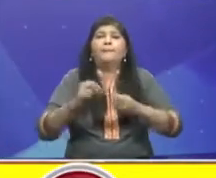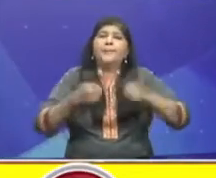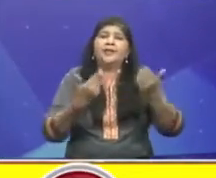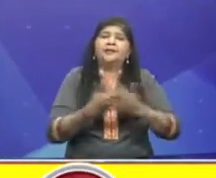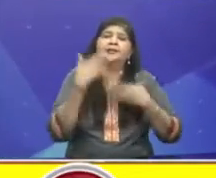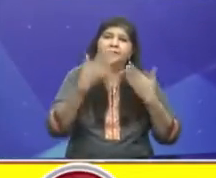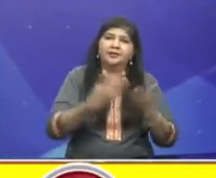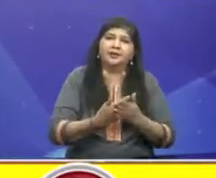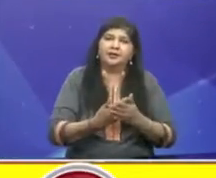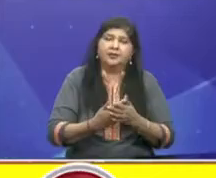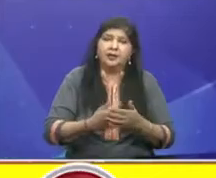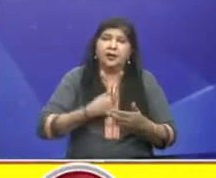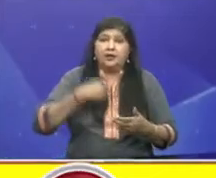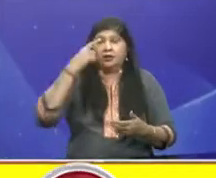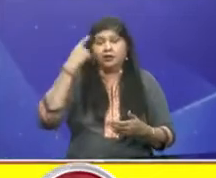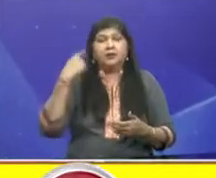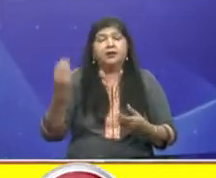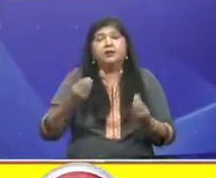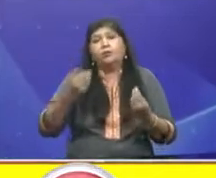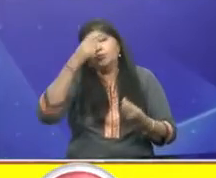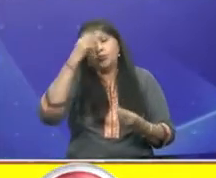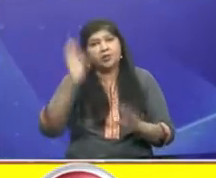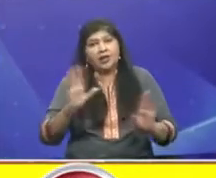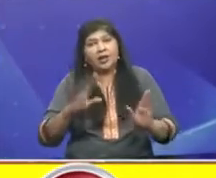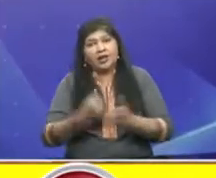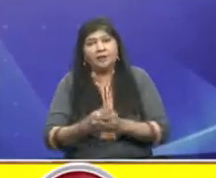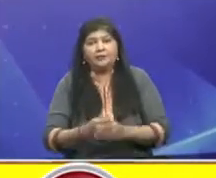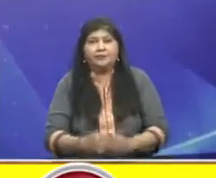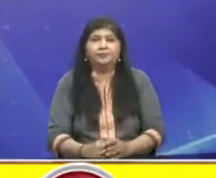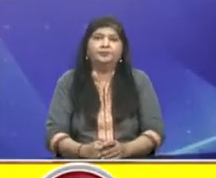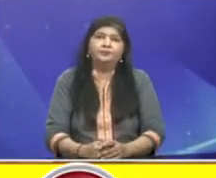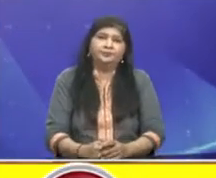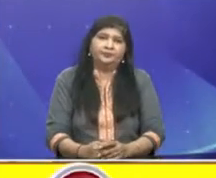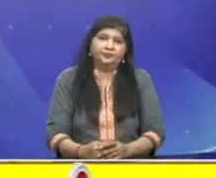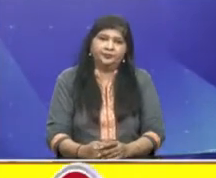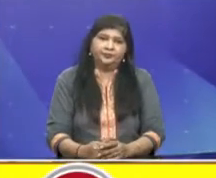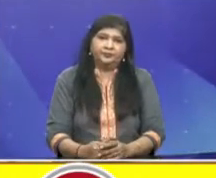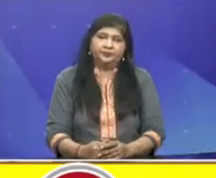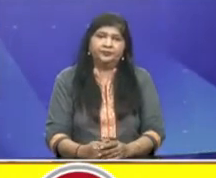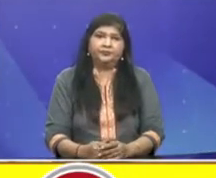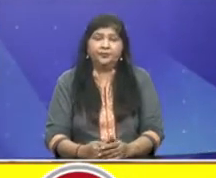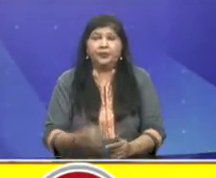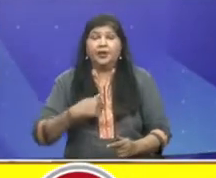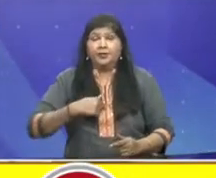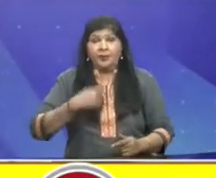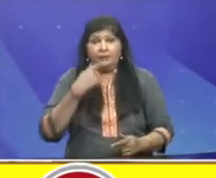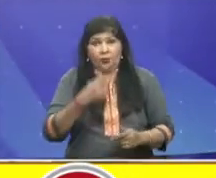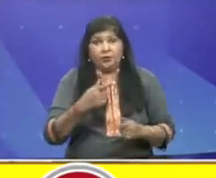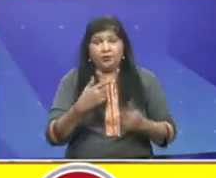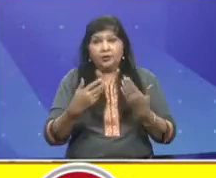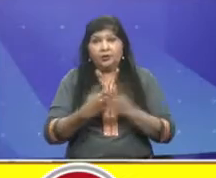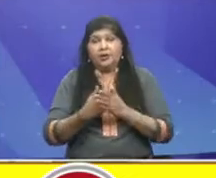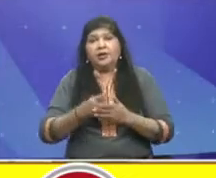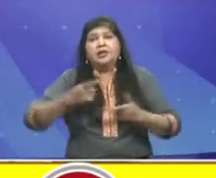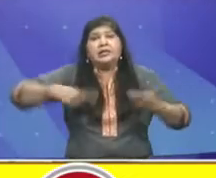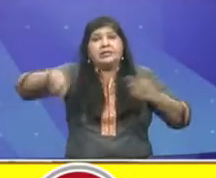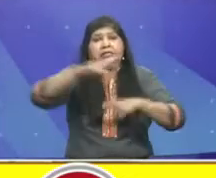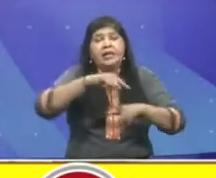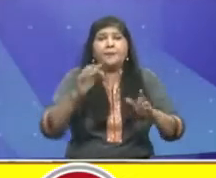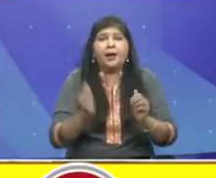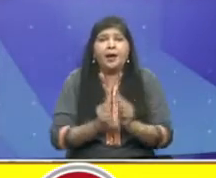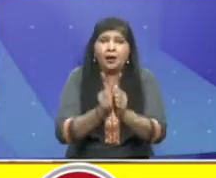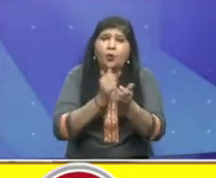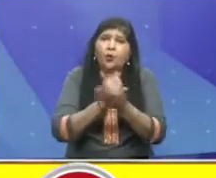कि अगर हम ठान ले तो कुछ भी असंभव नहीं है। और तभी तो मैं कहता हूं, सबका